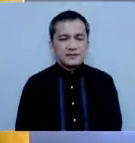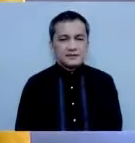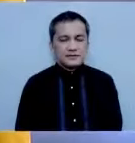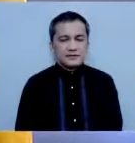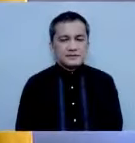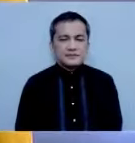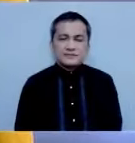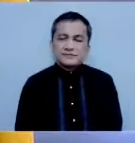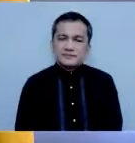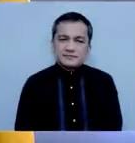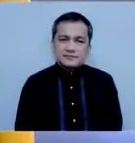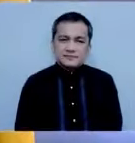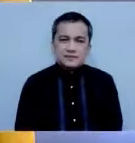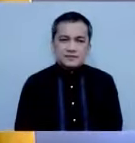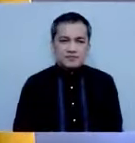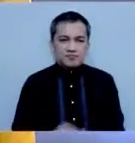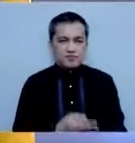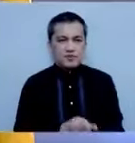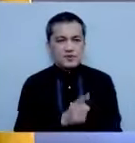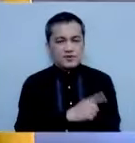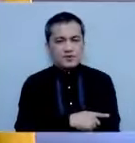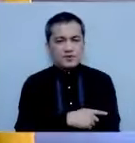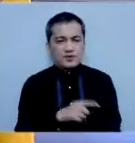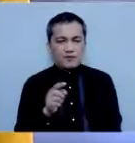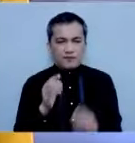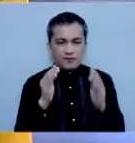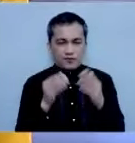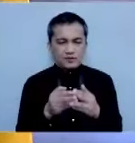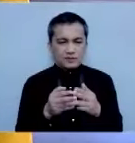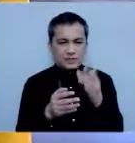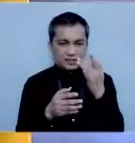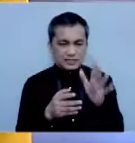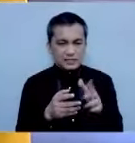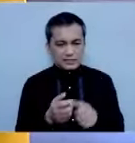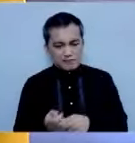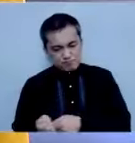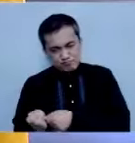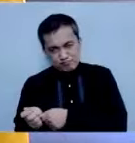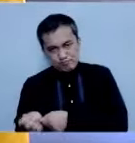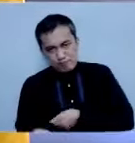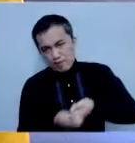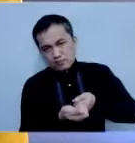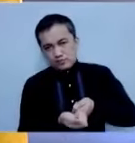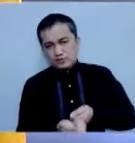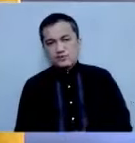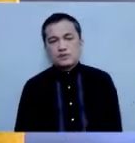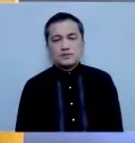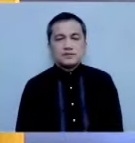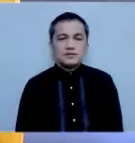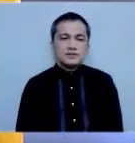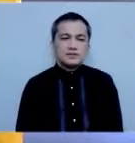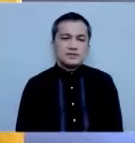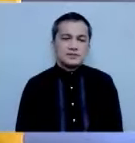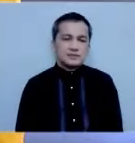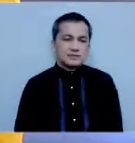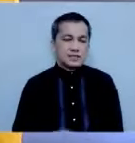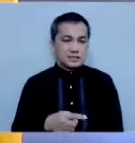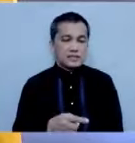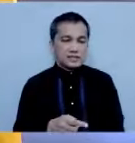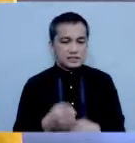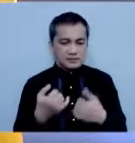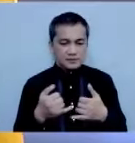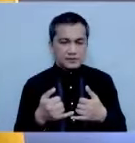kapatid, pang malakasang focus at galing sa hampasan ang labanan sa larong golf. Sa ilang pong mga